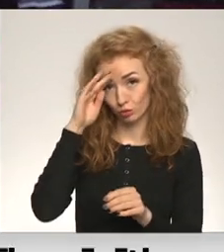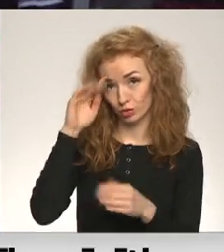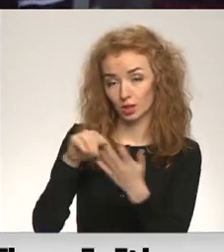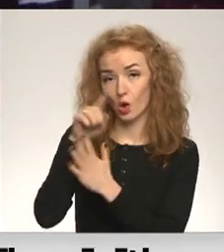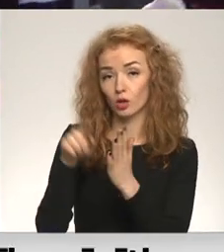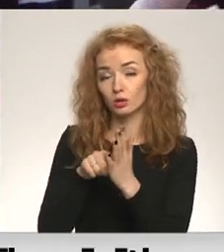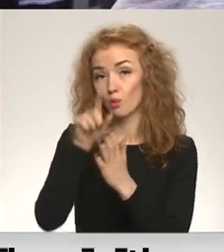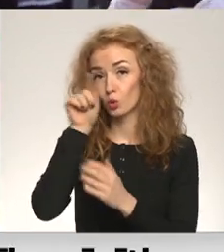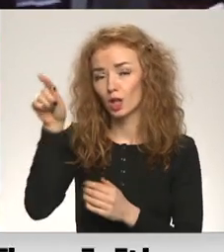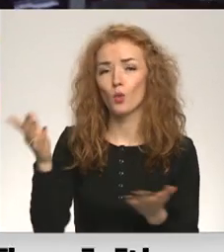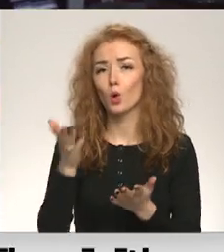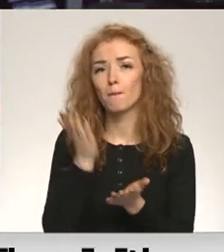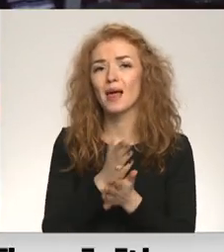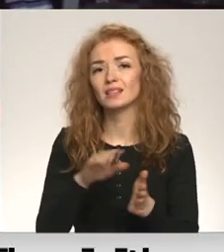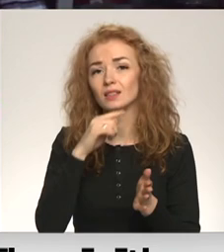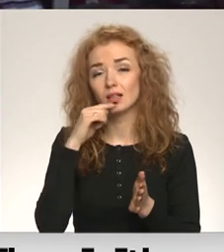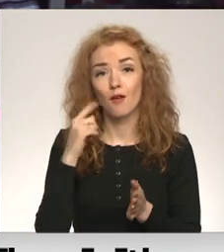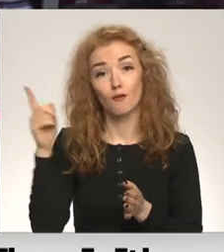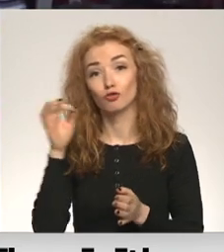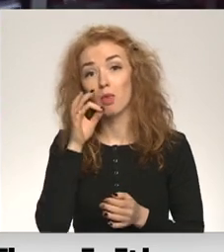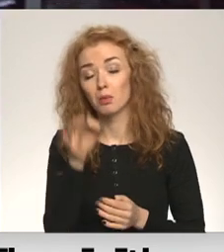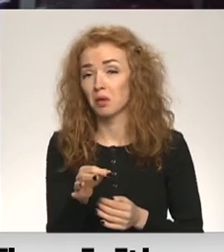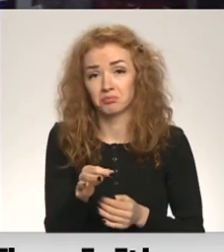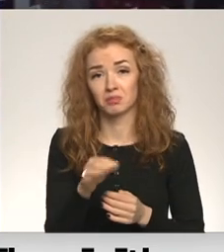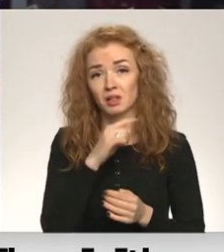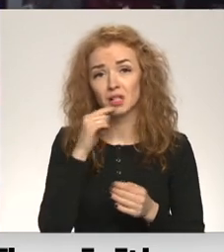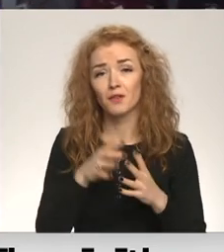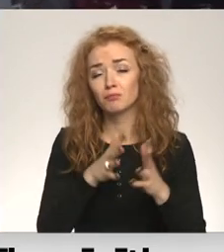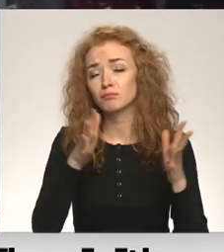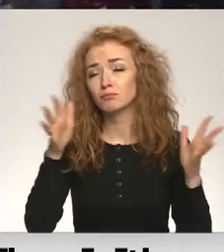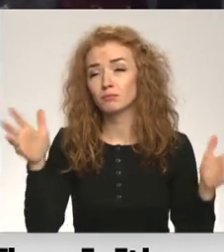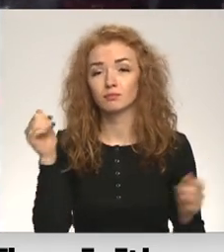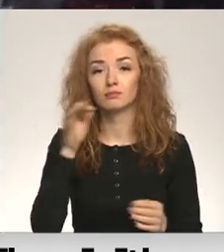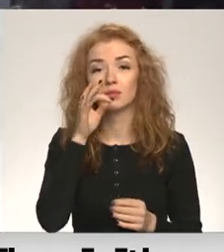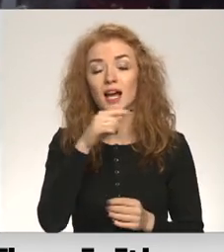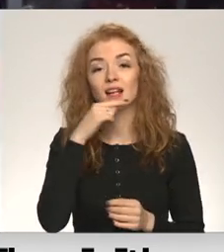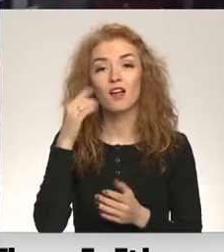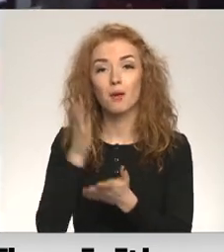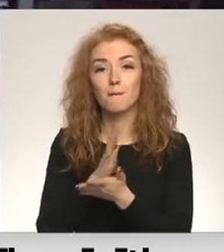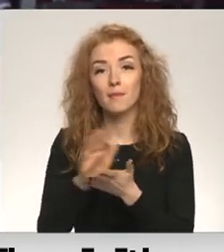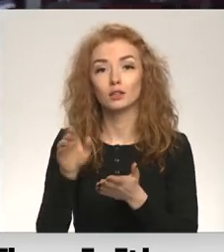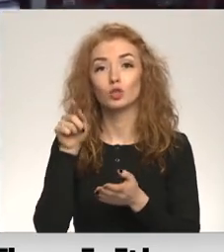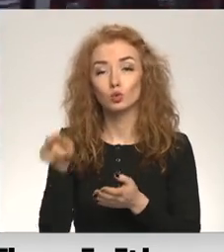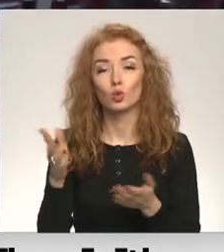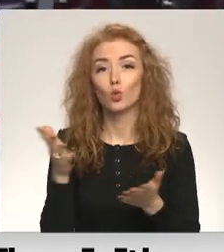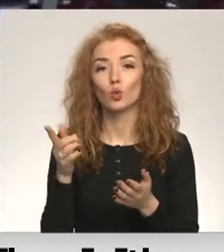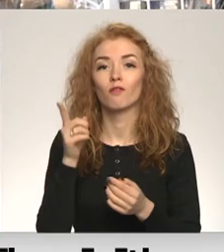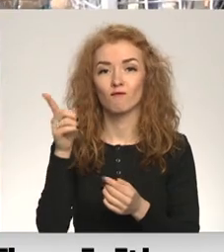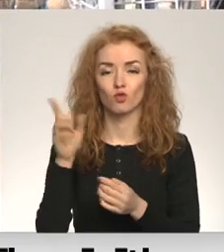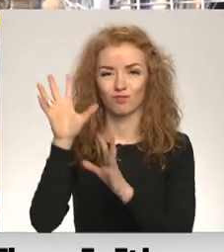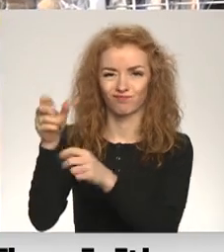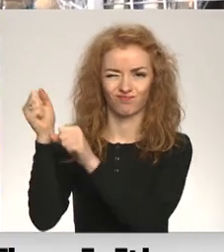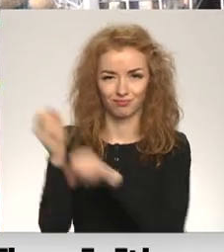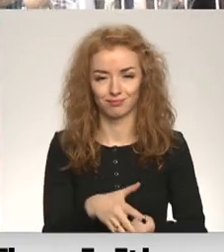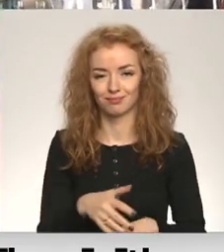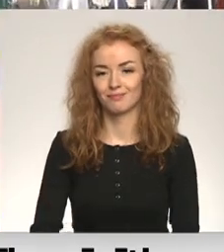Krievija? Un Putins saka, bezgalīgi ir Krievija. Es teikšu, Krievija beigsies tur, kur viņam iedos pa zobiem. Tas